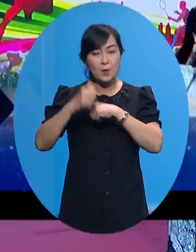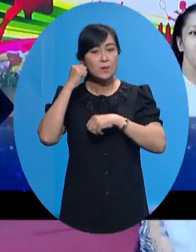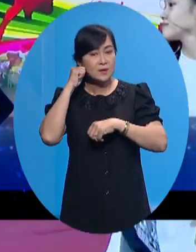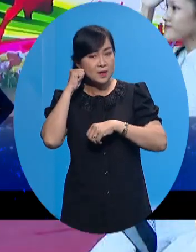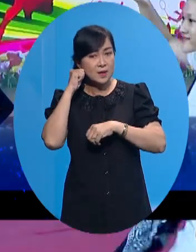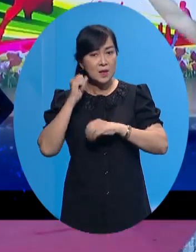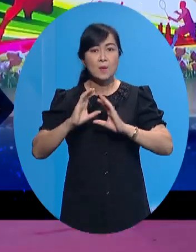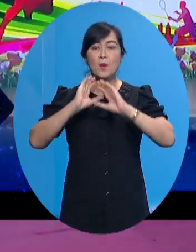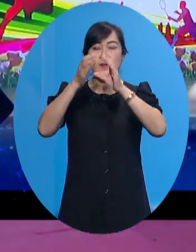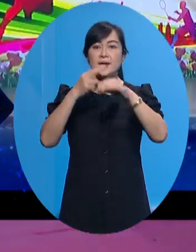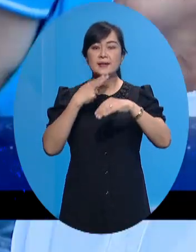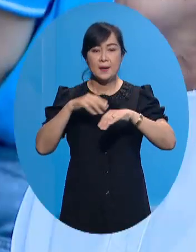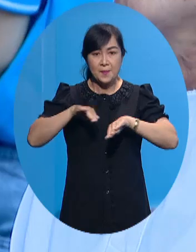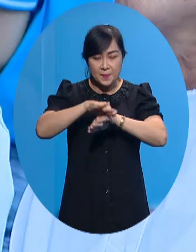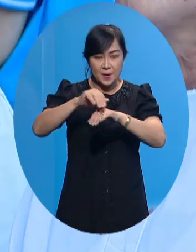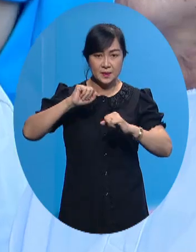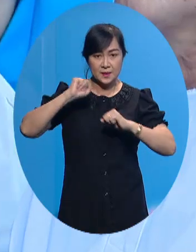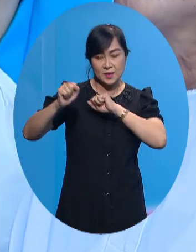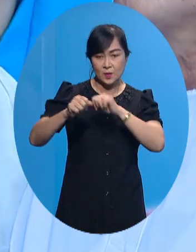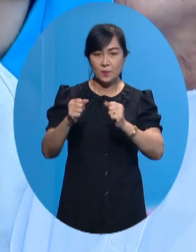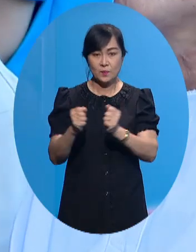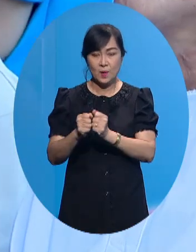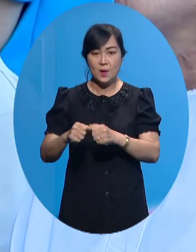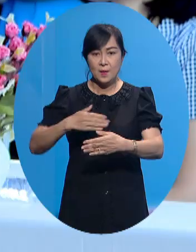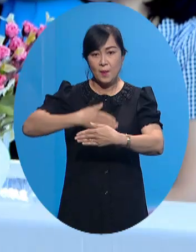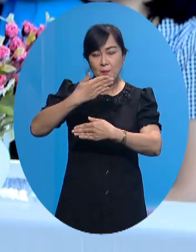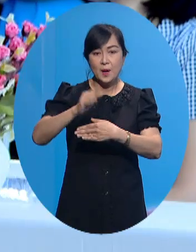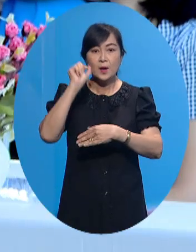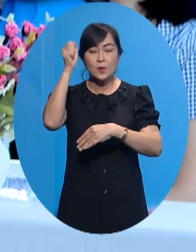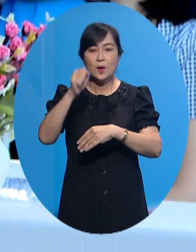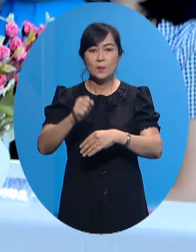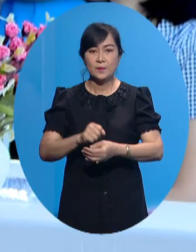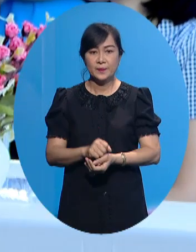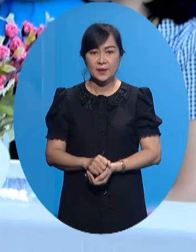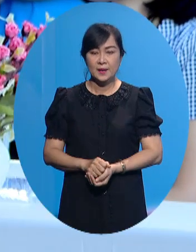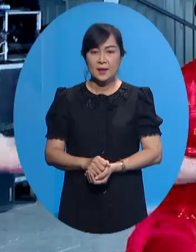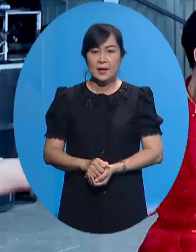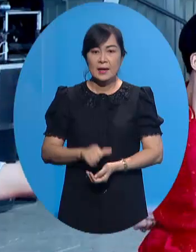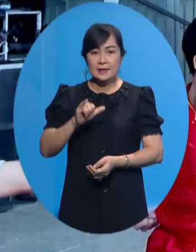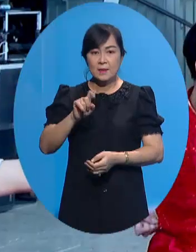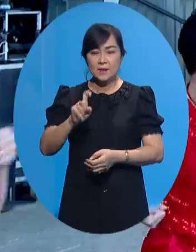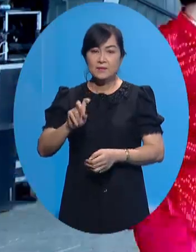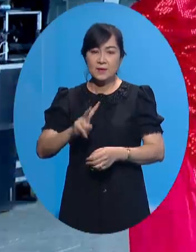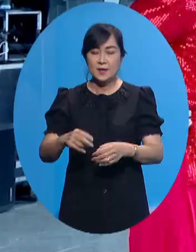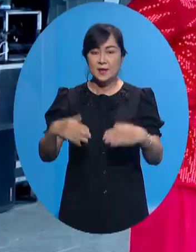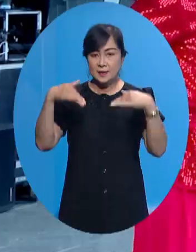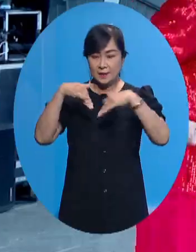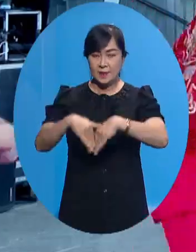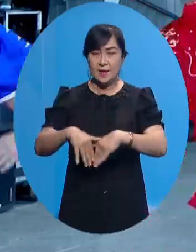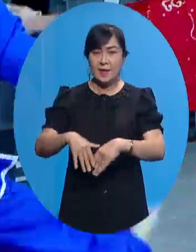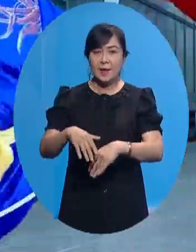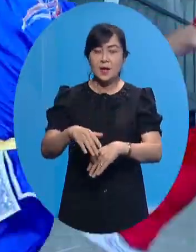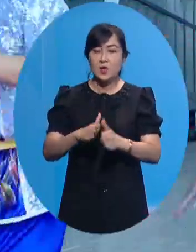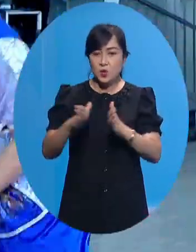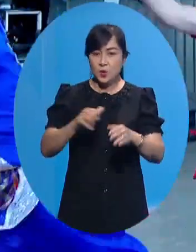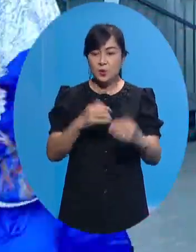nữ bóng chuyền nam bơi thể dục đồng diễn bóng bàn cầu lông và b có 69 đơn vị đăng ký và hơn 1500 vận động viên